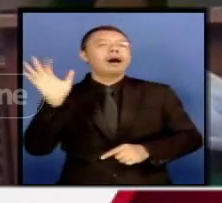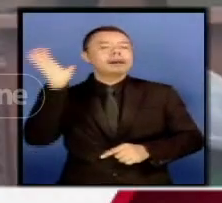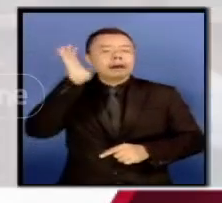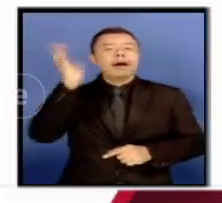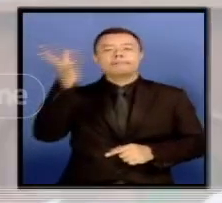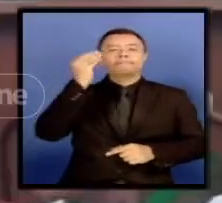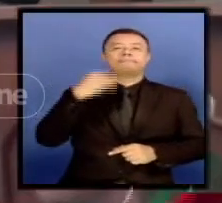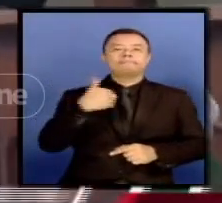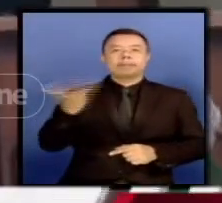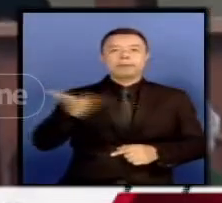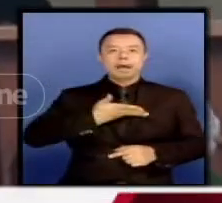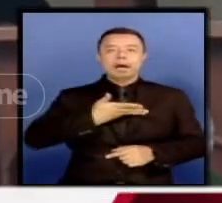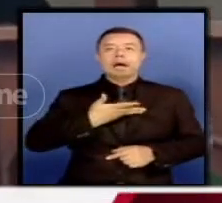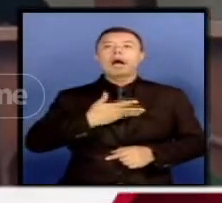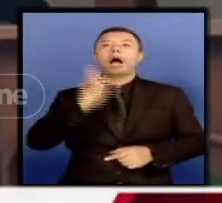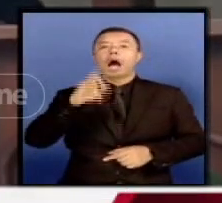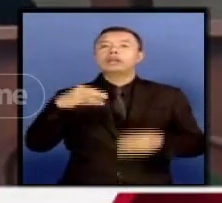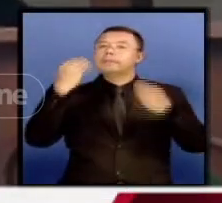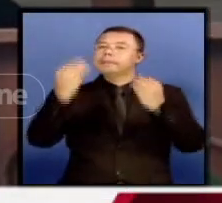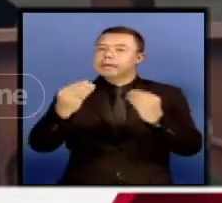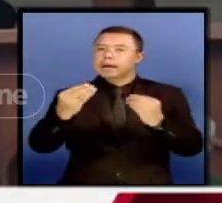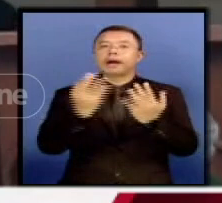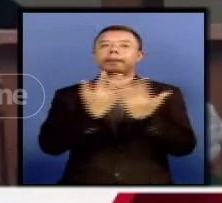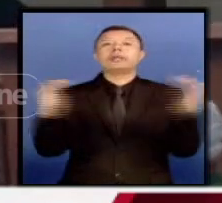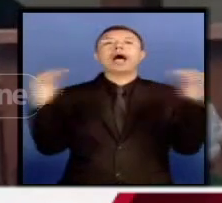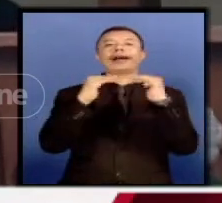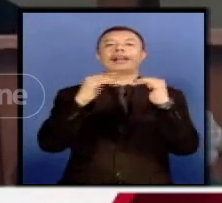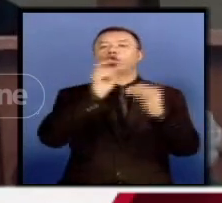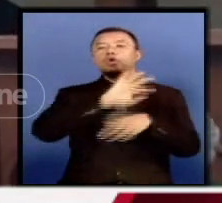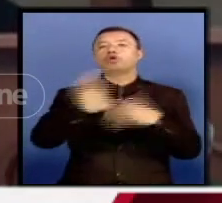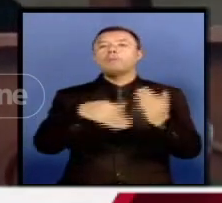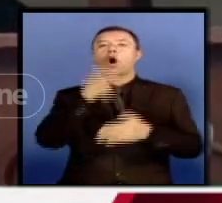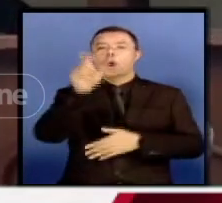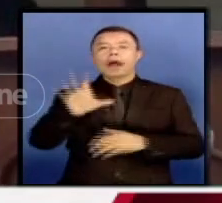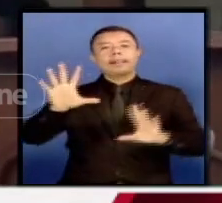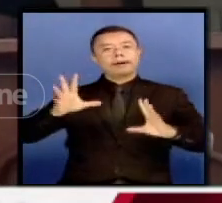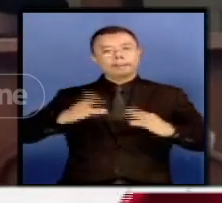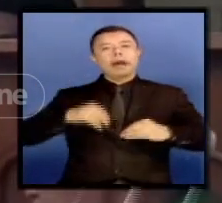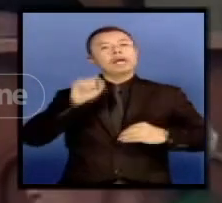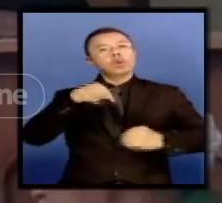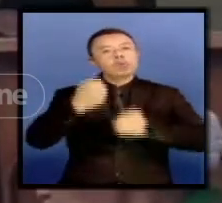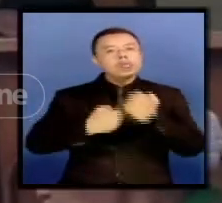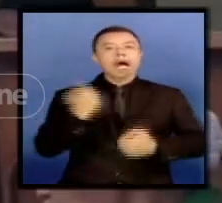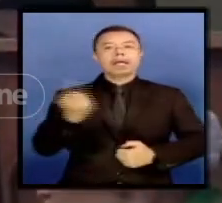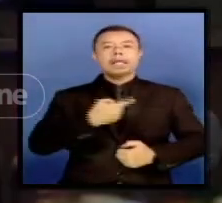jalankan. Hadirkan keadilan bagi semua. Itulah ikhtiar kita sama-sama.